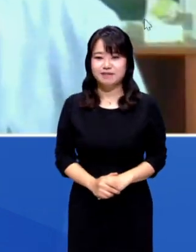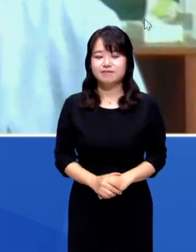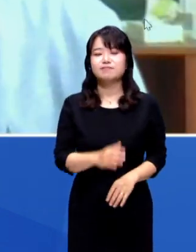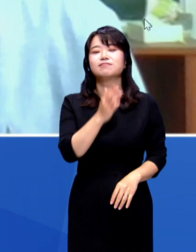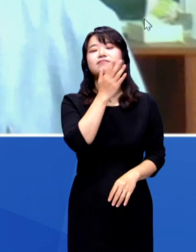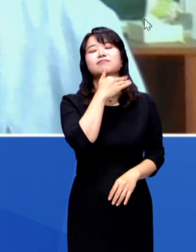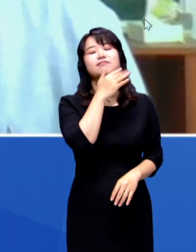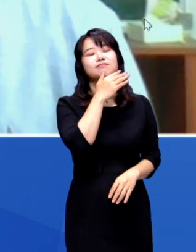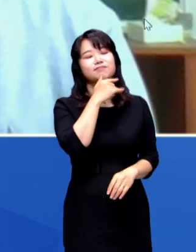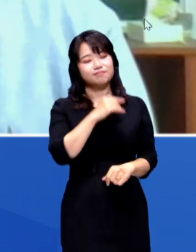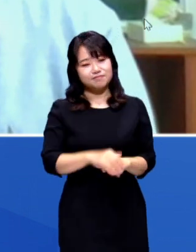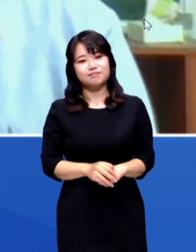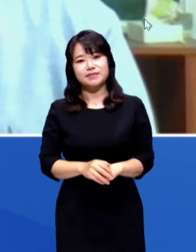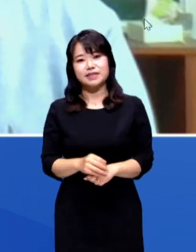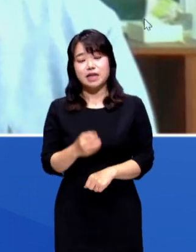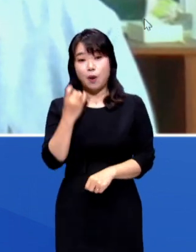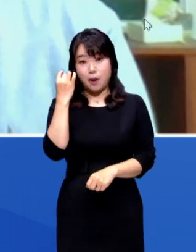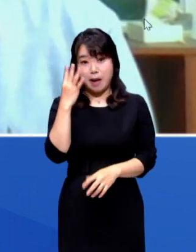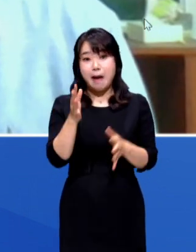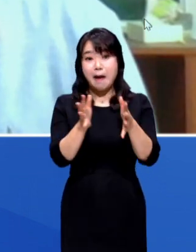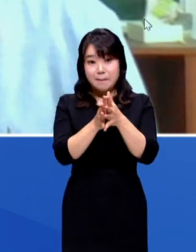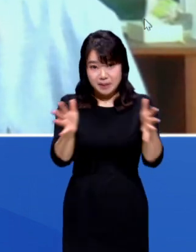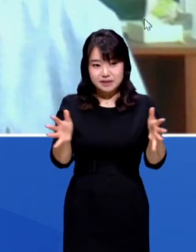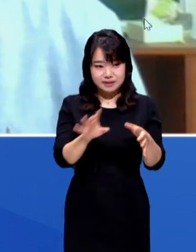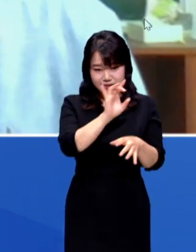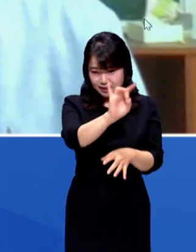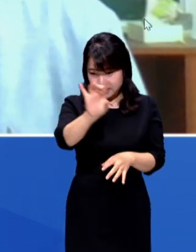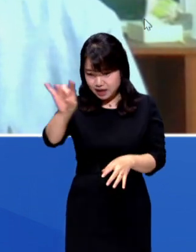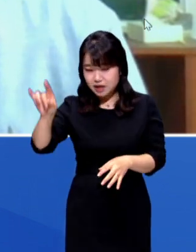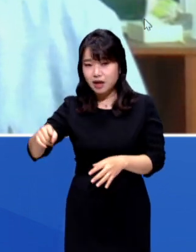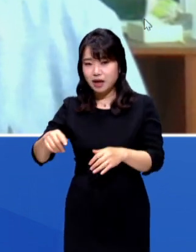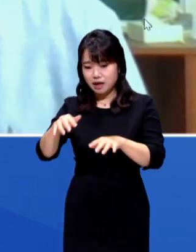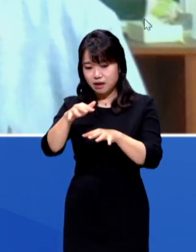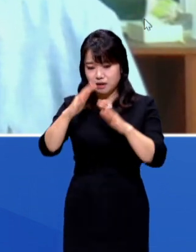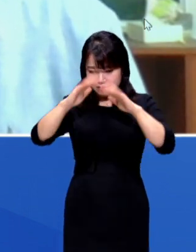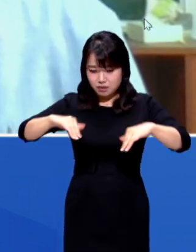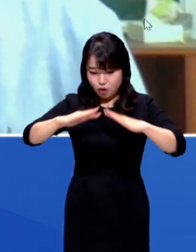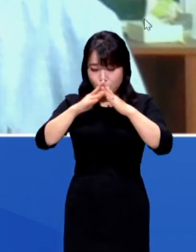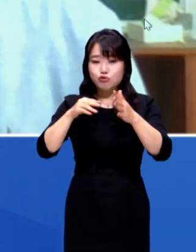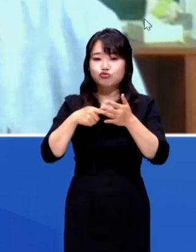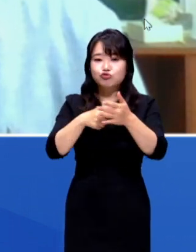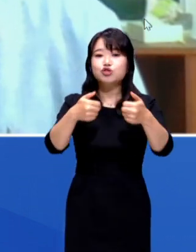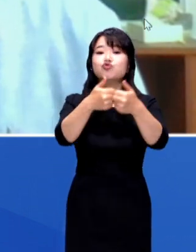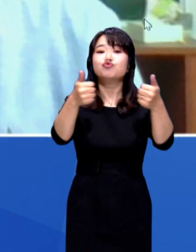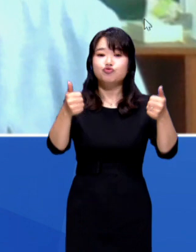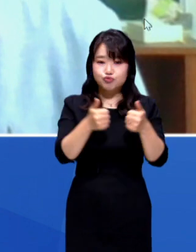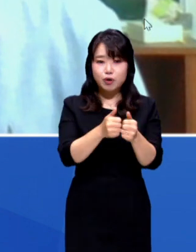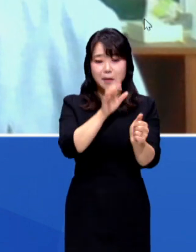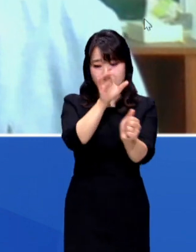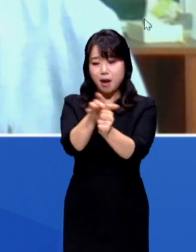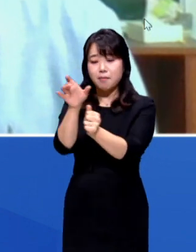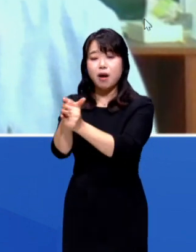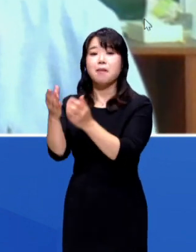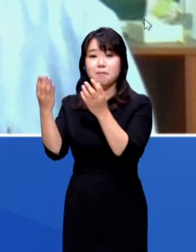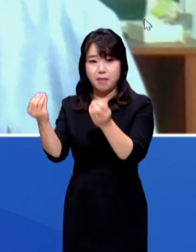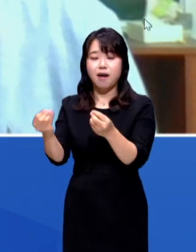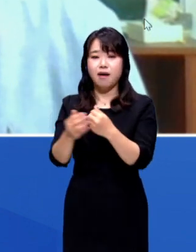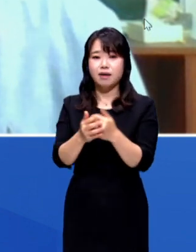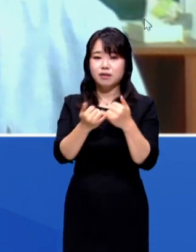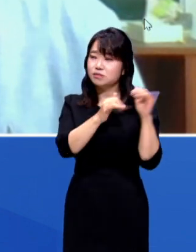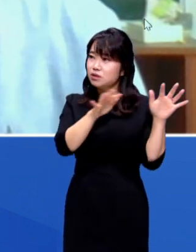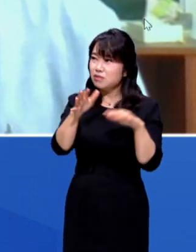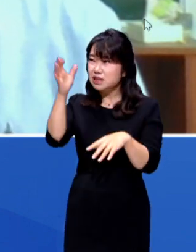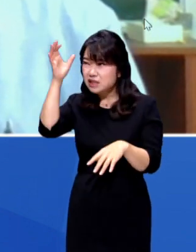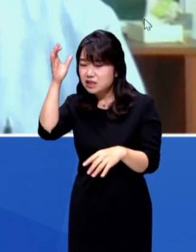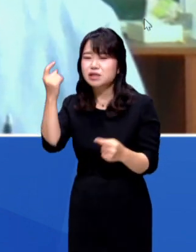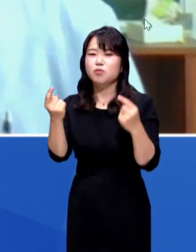네, 그렇다면 기존에 아파트 단지별로 재건축 추진위원회가 구성이 됐고 또 사업 추진에 대한 주민의 기대감보다는